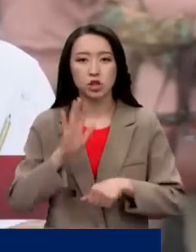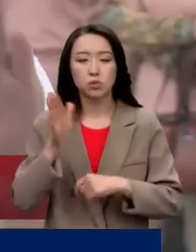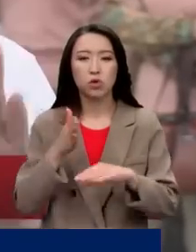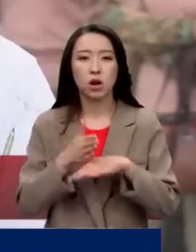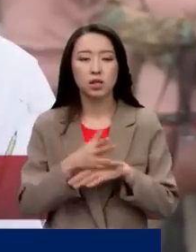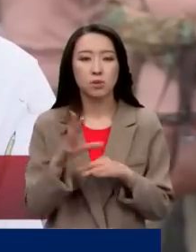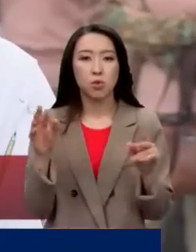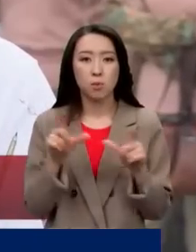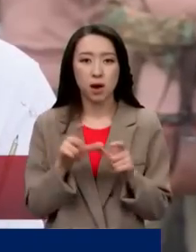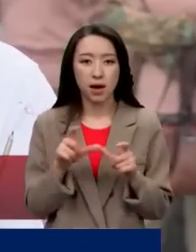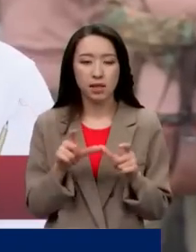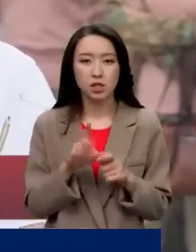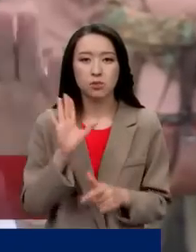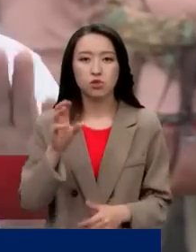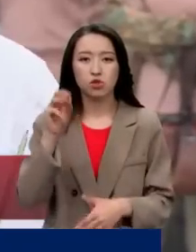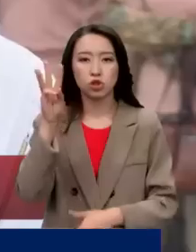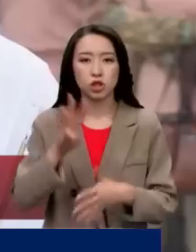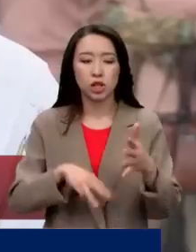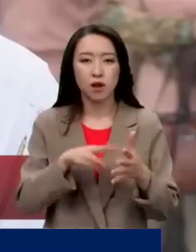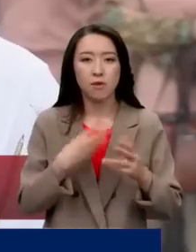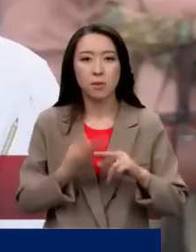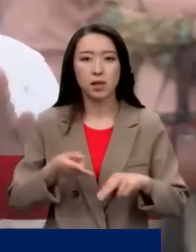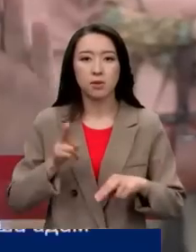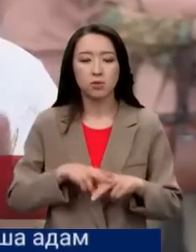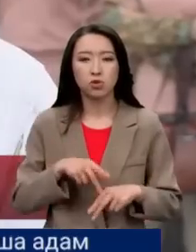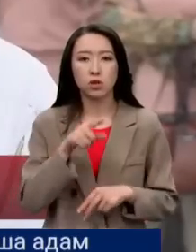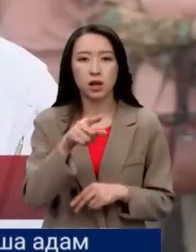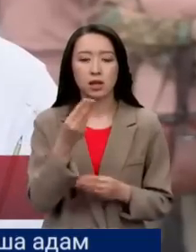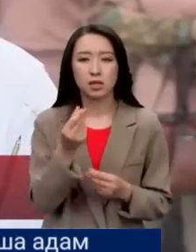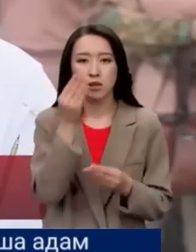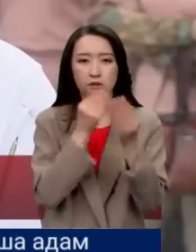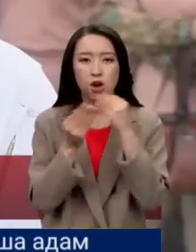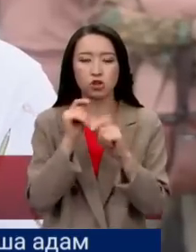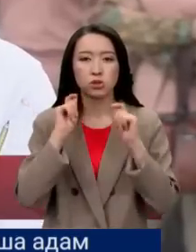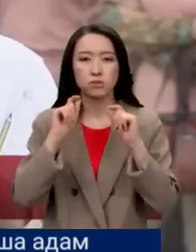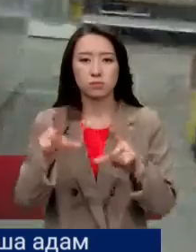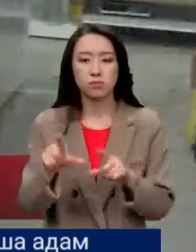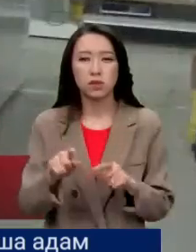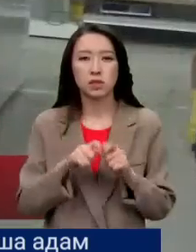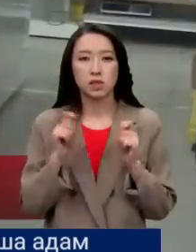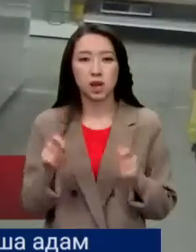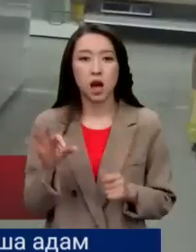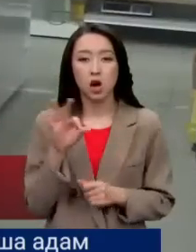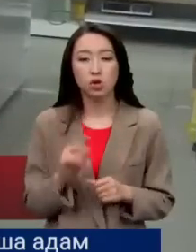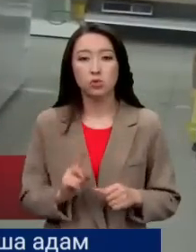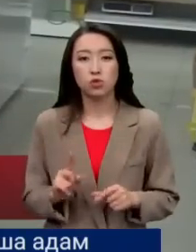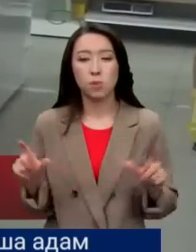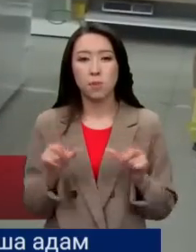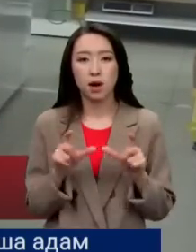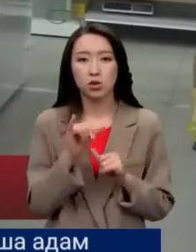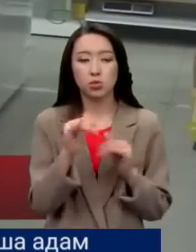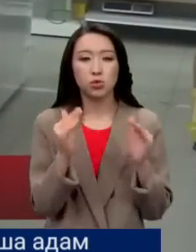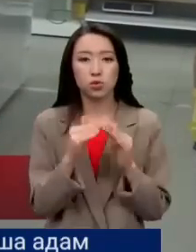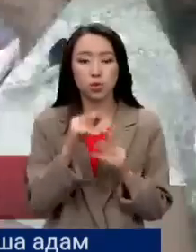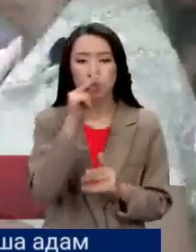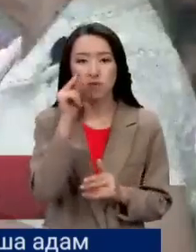по магазинам, будем эти магазины штрафовать, потому что они спекулянты, они создают ажиотаж в республике. О том, что именно магазины у дома